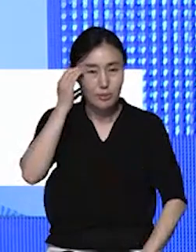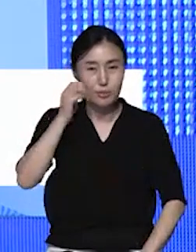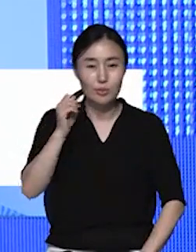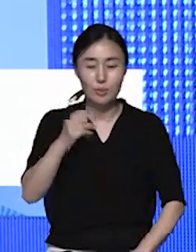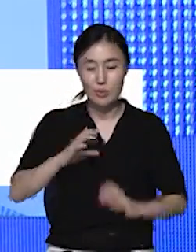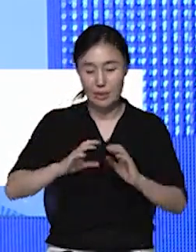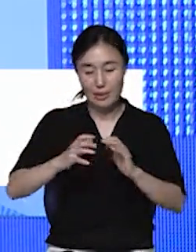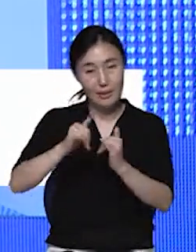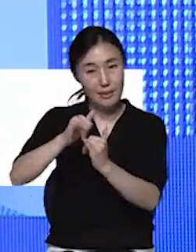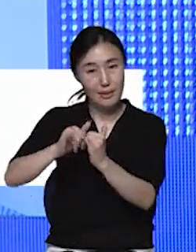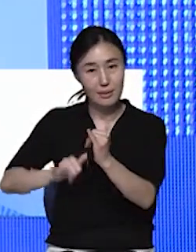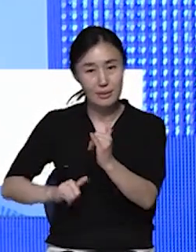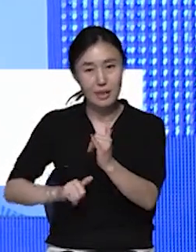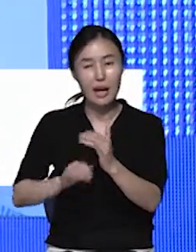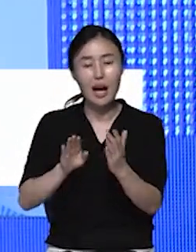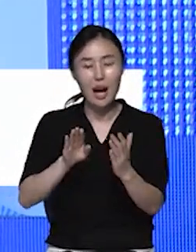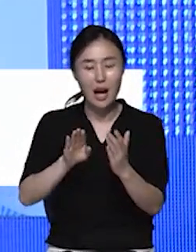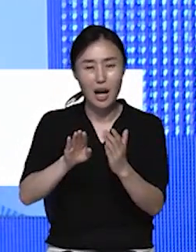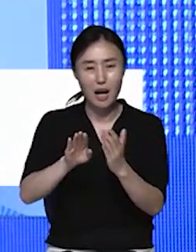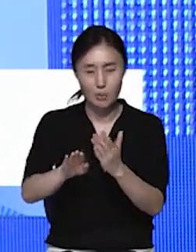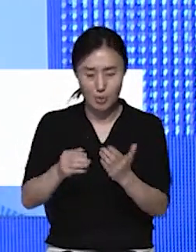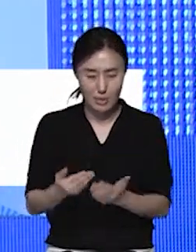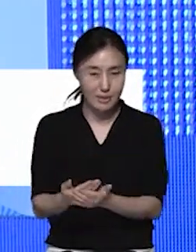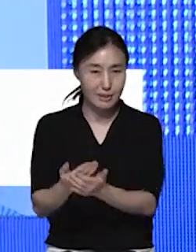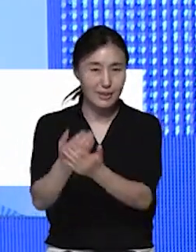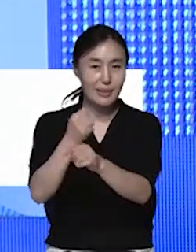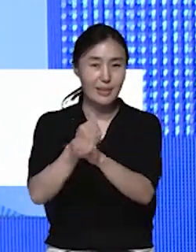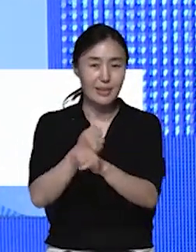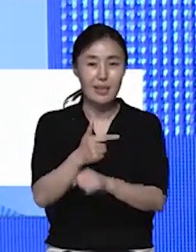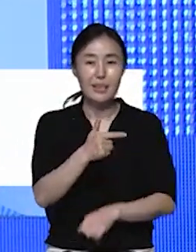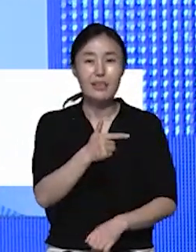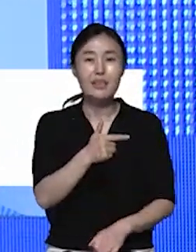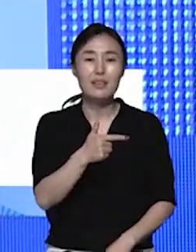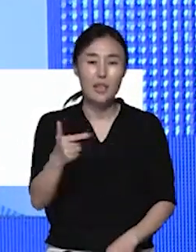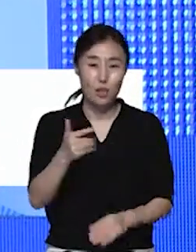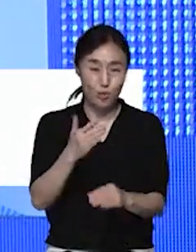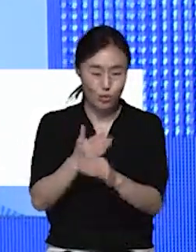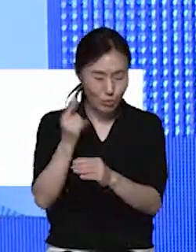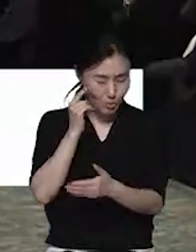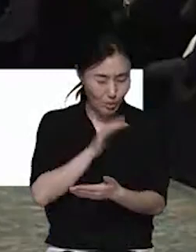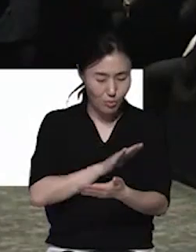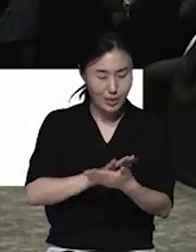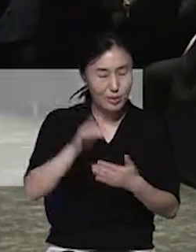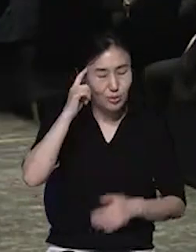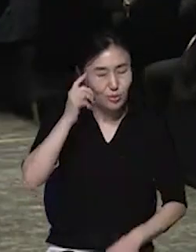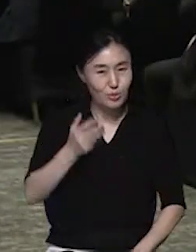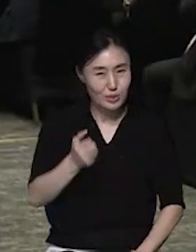세계의 역사를 앞으로 진전시켰던 김대중 평화주의입니다.